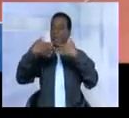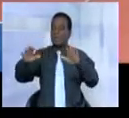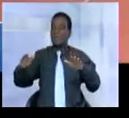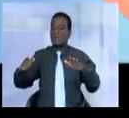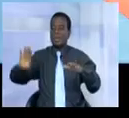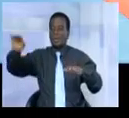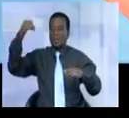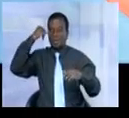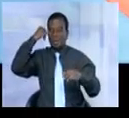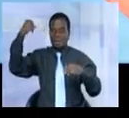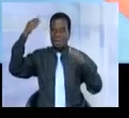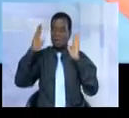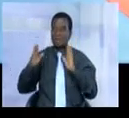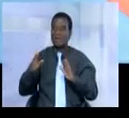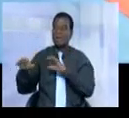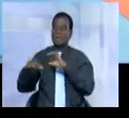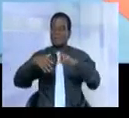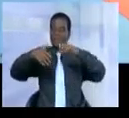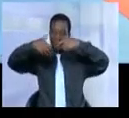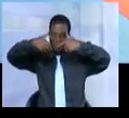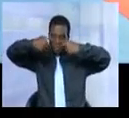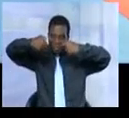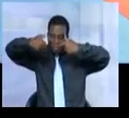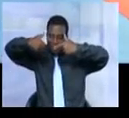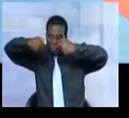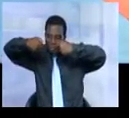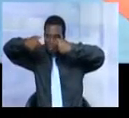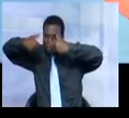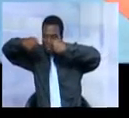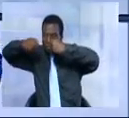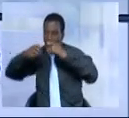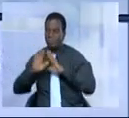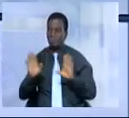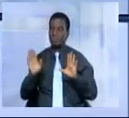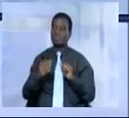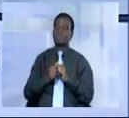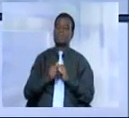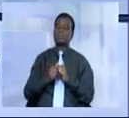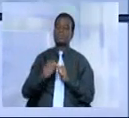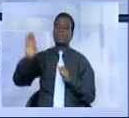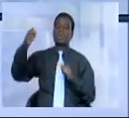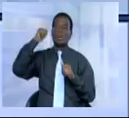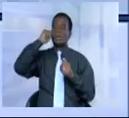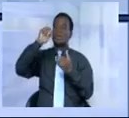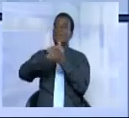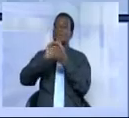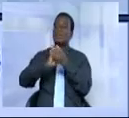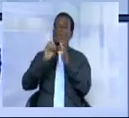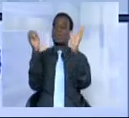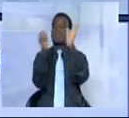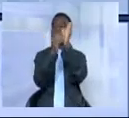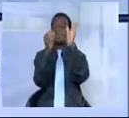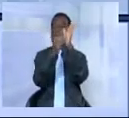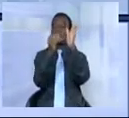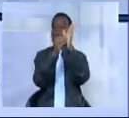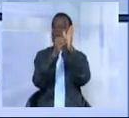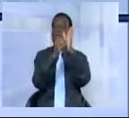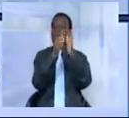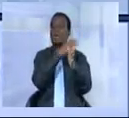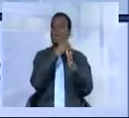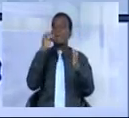le Premier ministre japonais a posé pour la photo de famille. La première dame de Côte d'Ivoire, Mme Dominique Ouattara, et